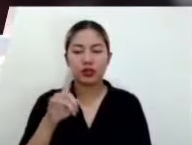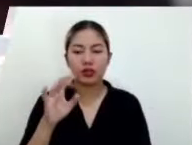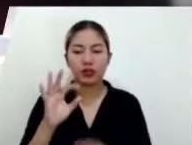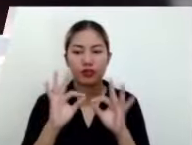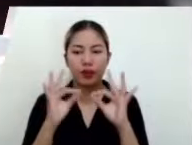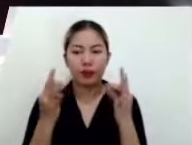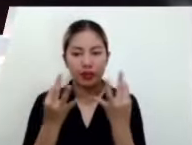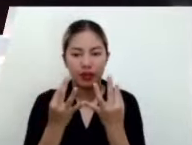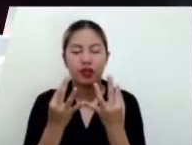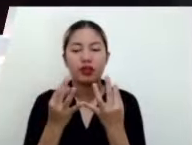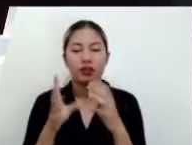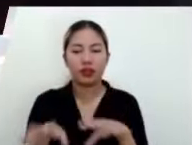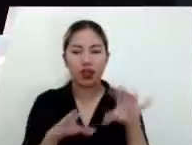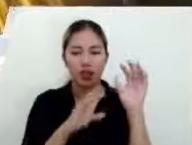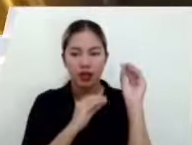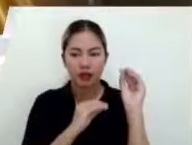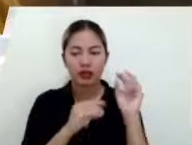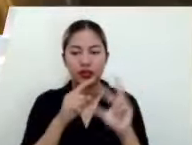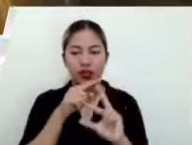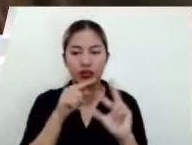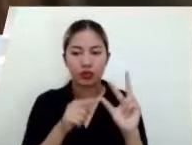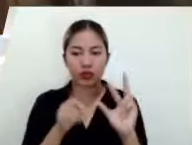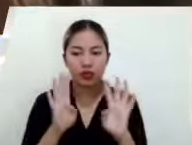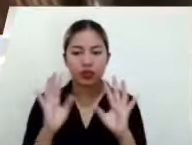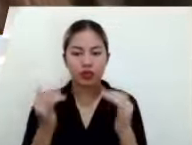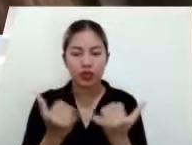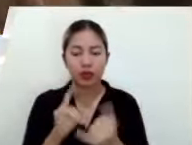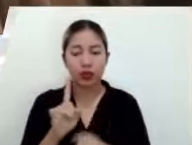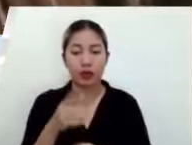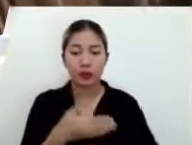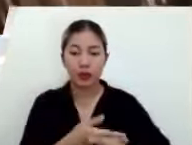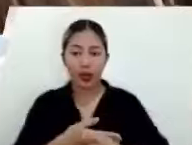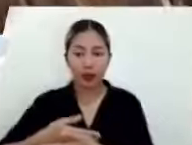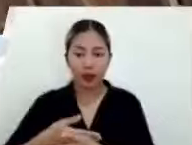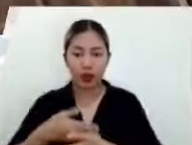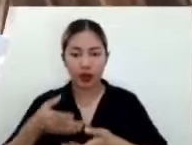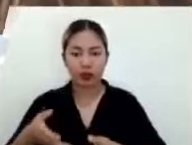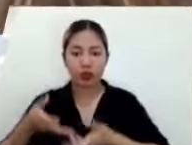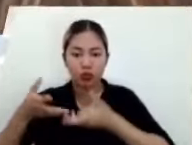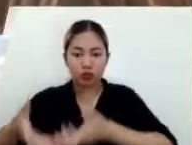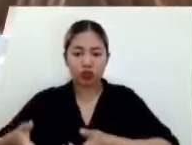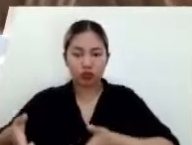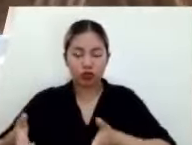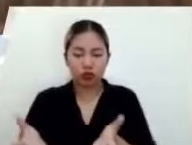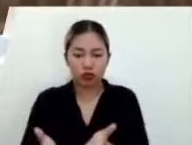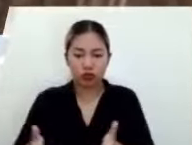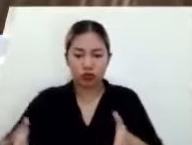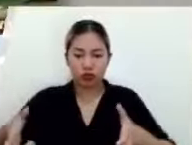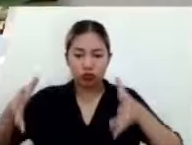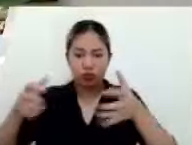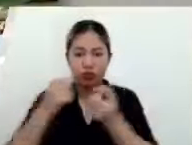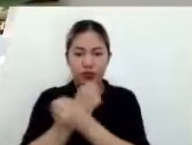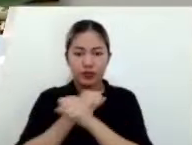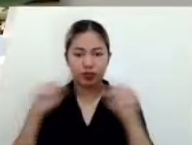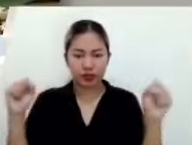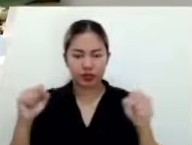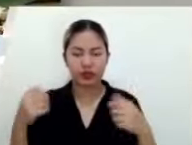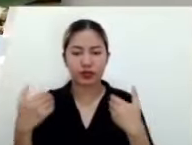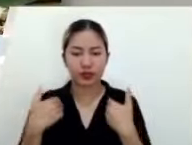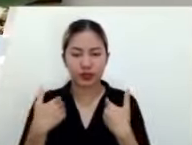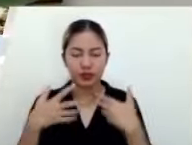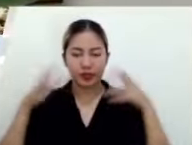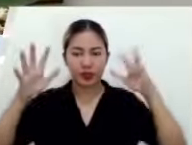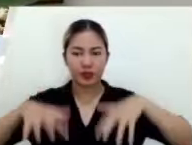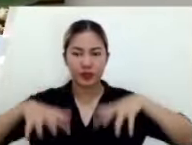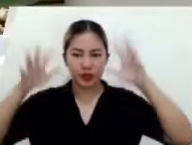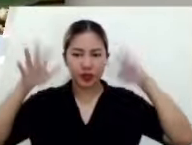bayan. Isang sanggol ang inilagay sa palanggana para mailigtas. Binahari ng ilang kalsada sa bayan ng Mamasapano.